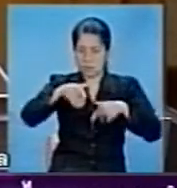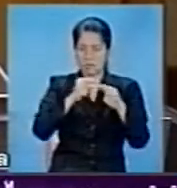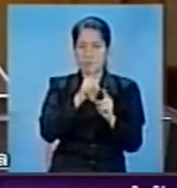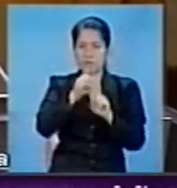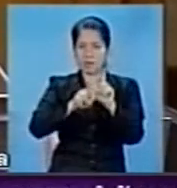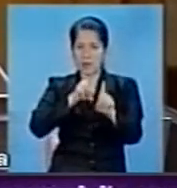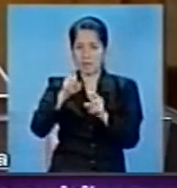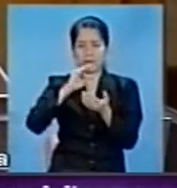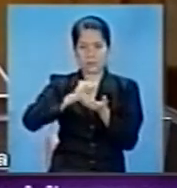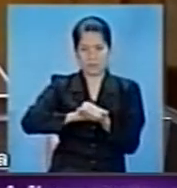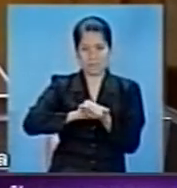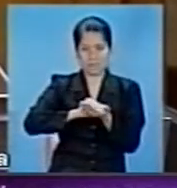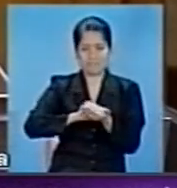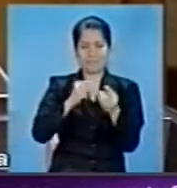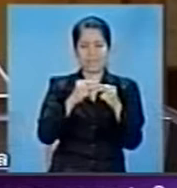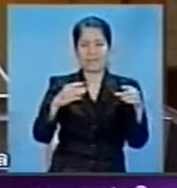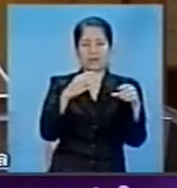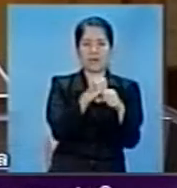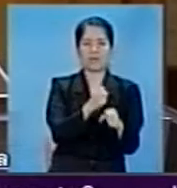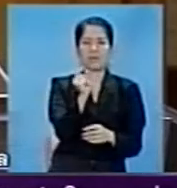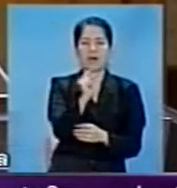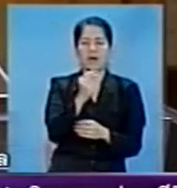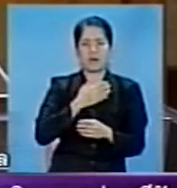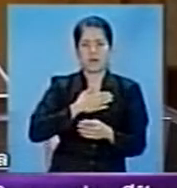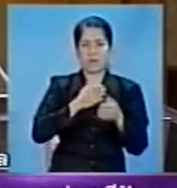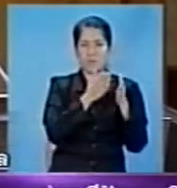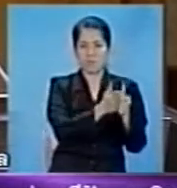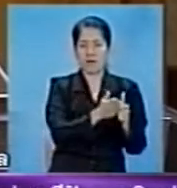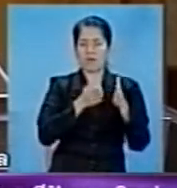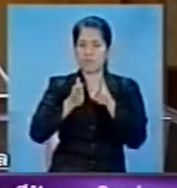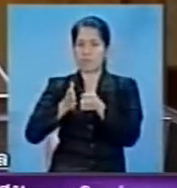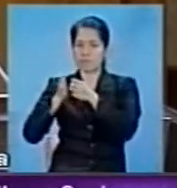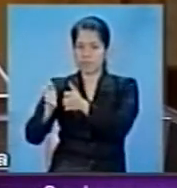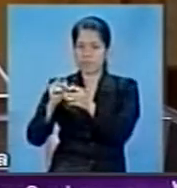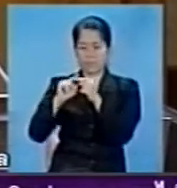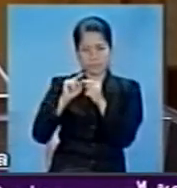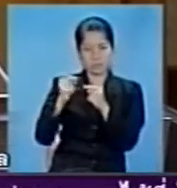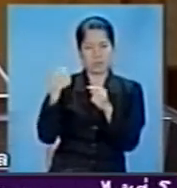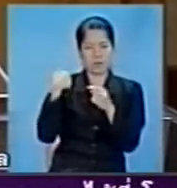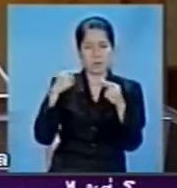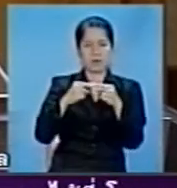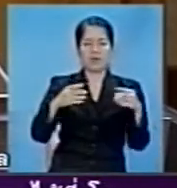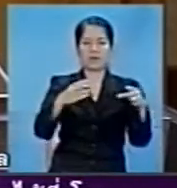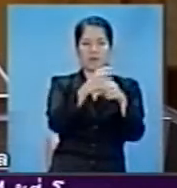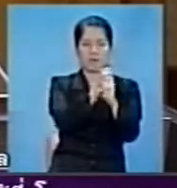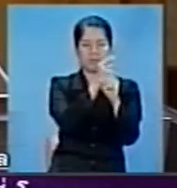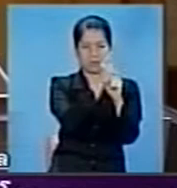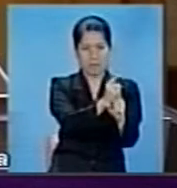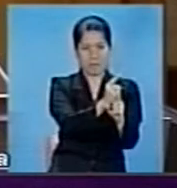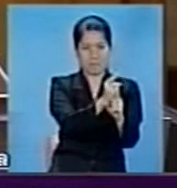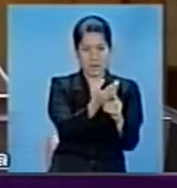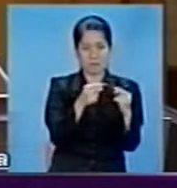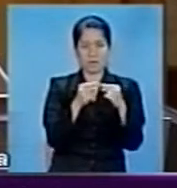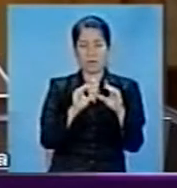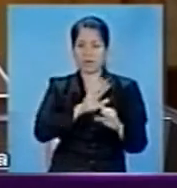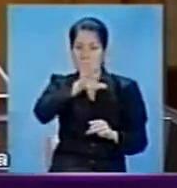ผลออกมาอย่างไรเราสามฝ่ายก็ดำเนินการตามนั้นวันที่ไปที่ทำเนียบรัฐบาลทุกฝ่ายเห็นพ้